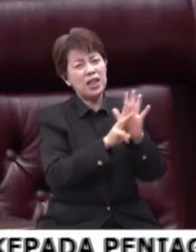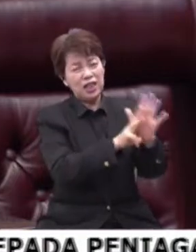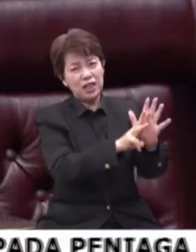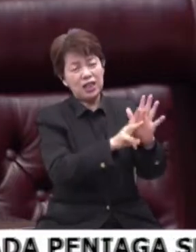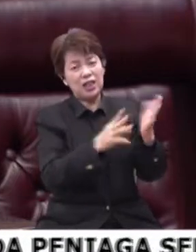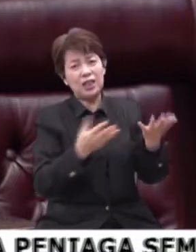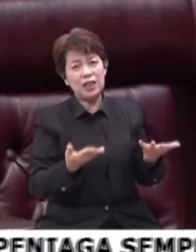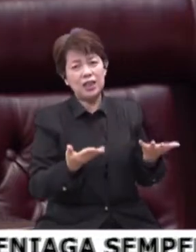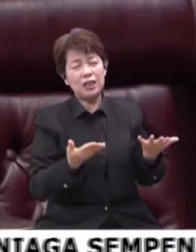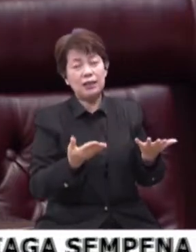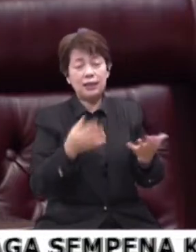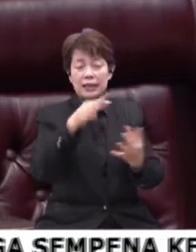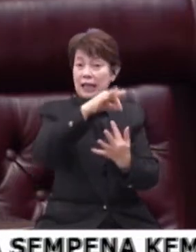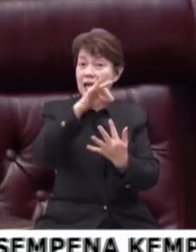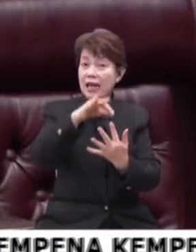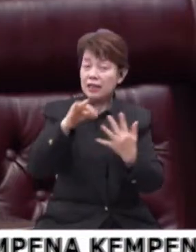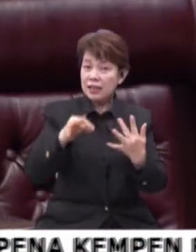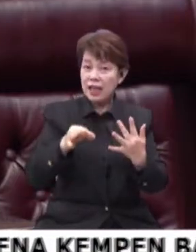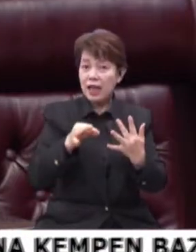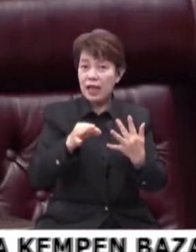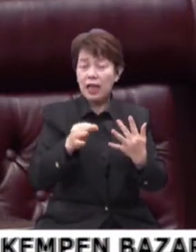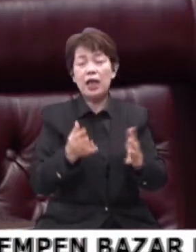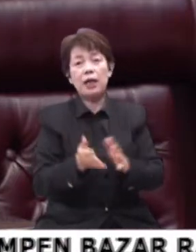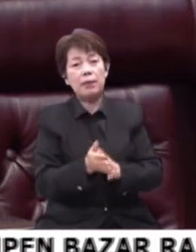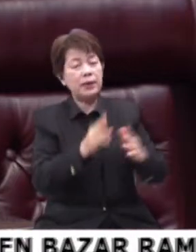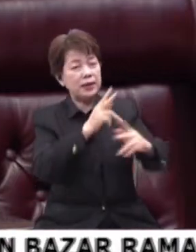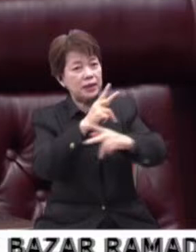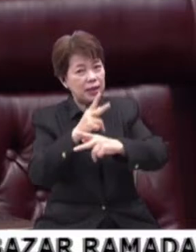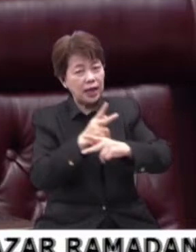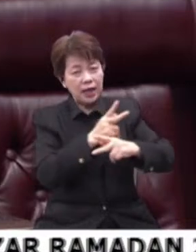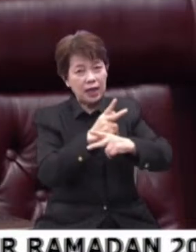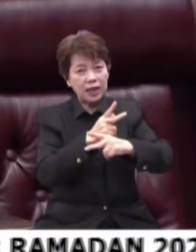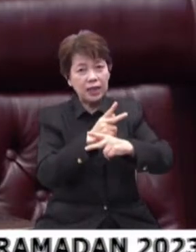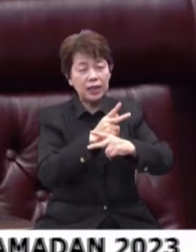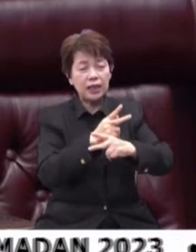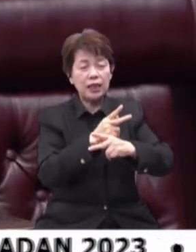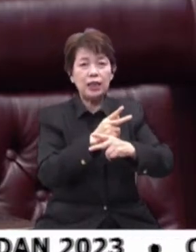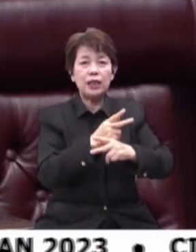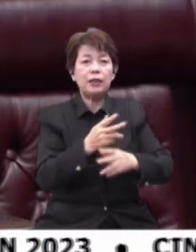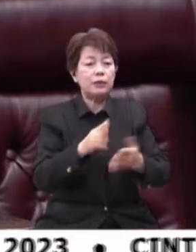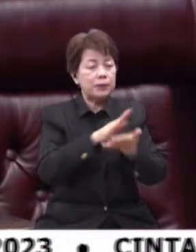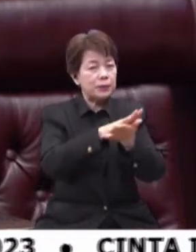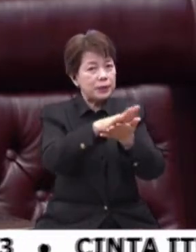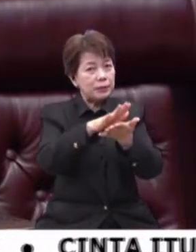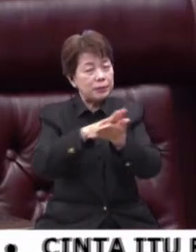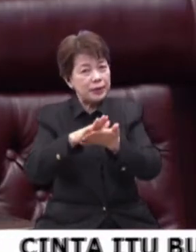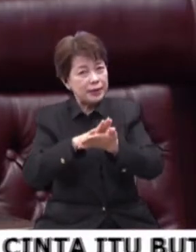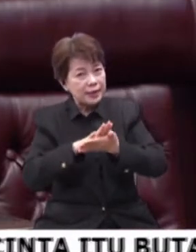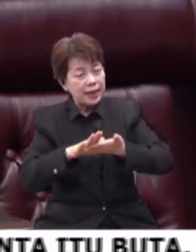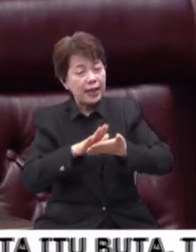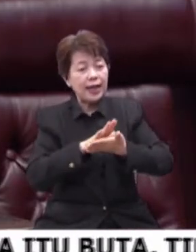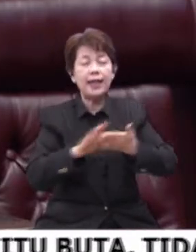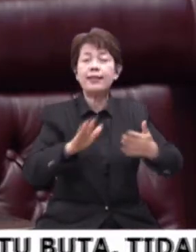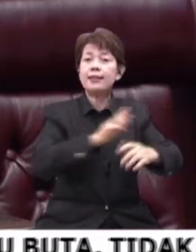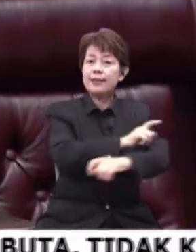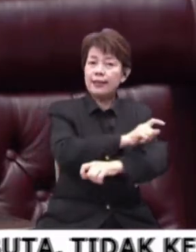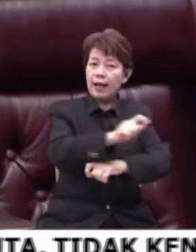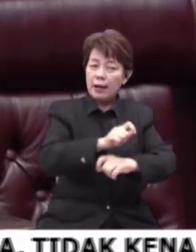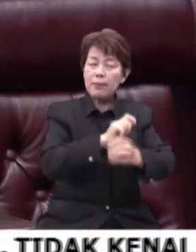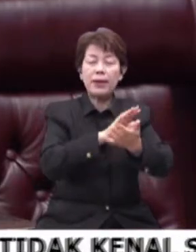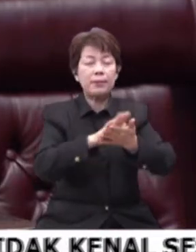penduduk jembatan dilantik untuk memantau prestasi tempat dan dalam menjaga kebersihan dan